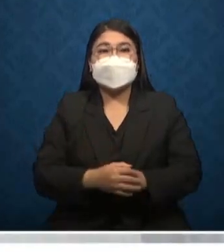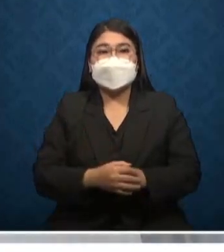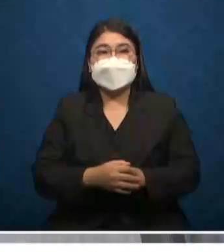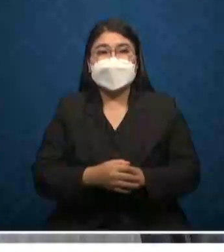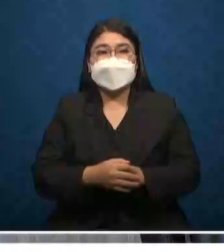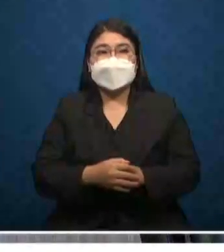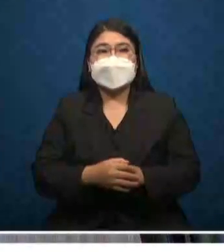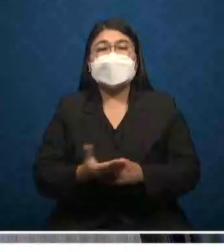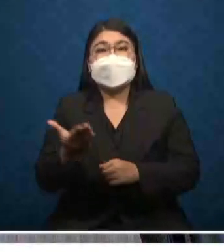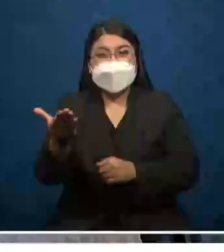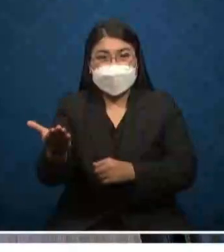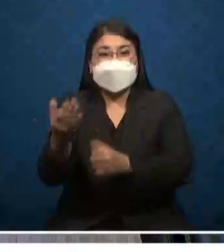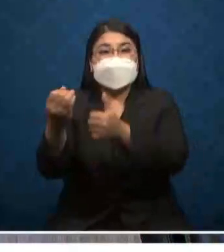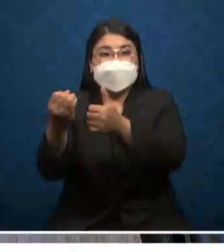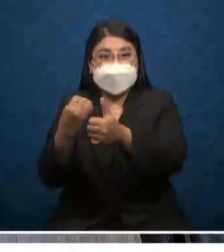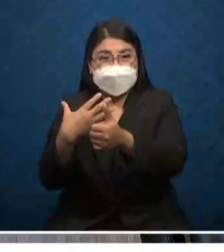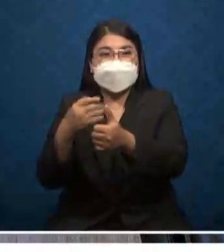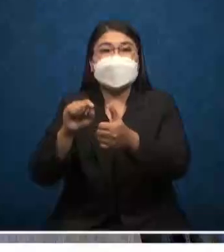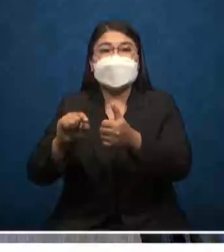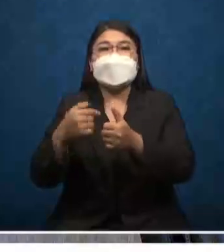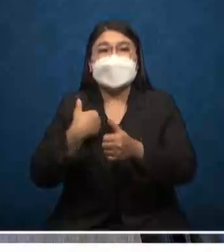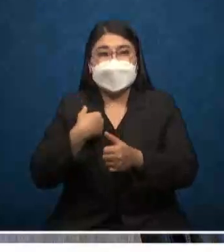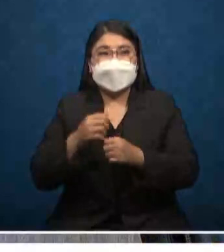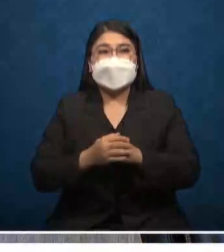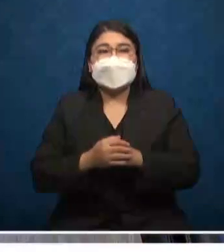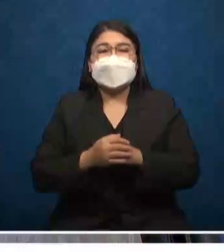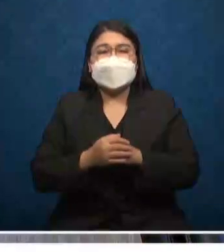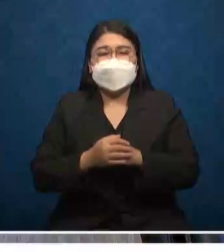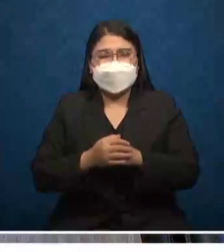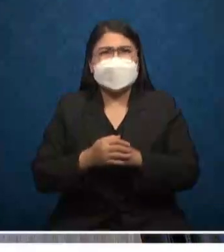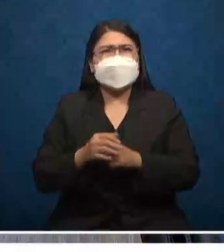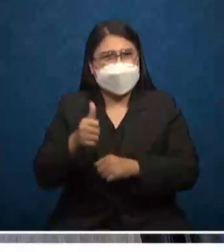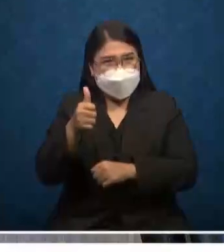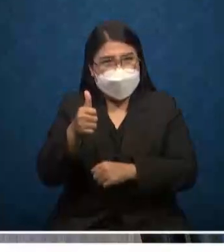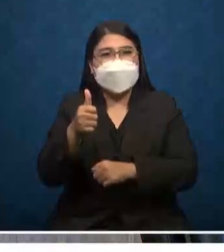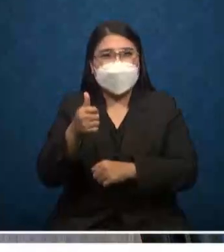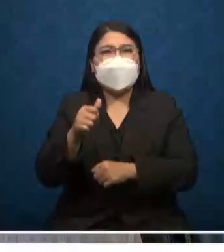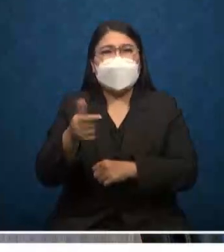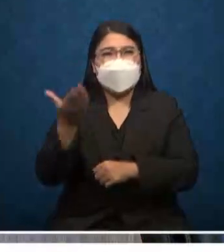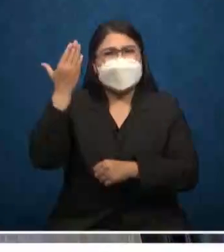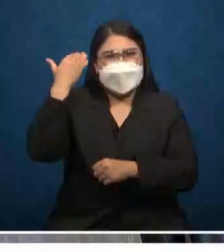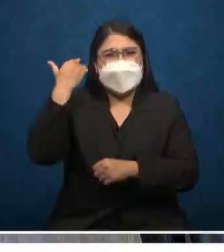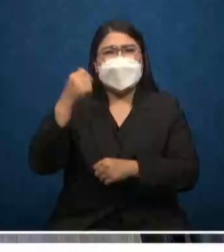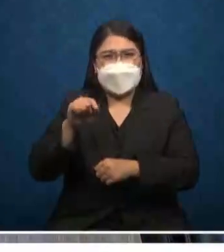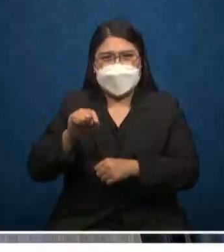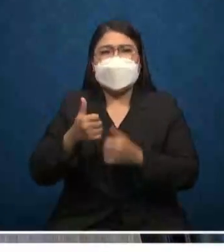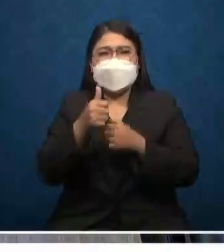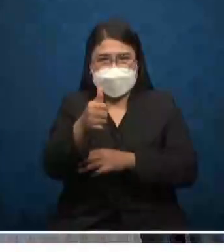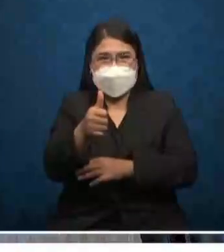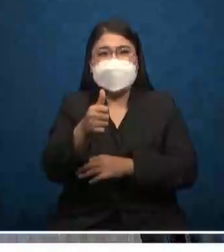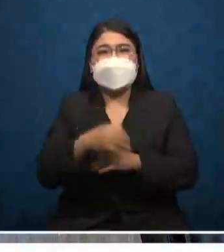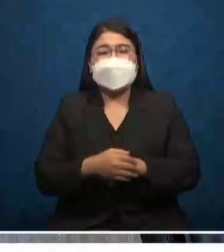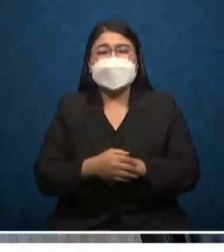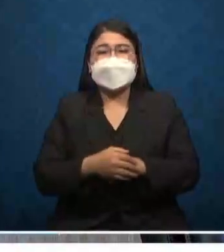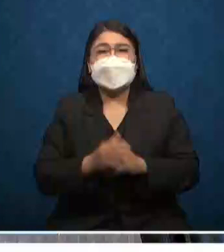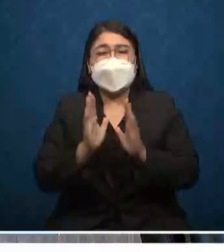คำตอบของท่านน่าพอใจในระดับที่ดีกว่าเมื่อตอนที่ผมเข้าในชี้แจงในกรรมธิการก็ขอบคุณท่านผู้ชี้แจงโดยส